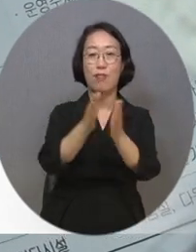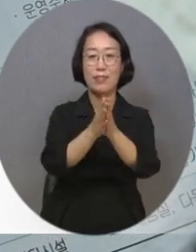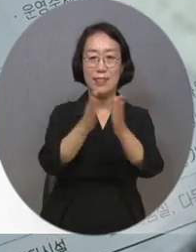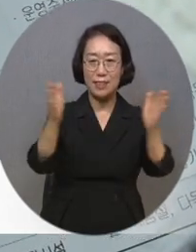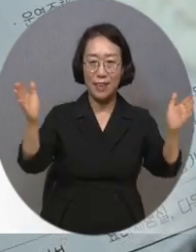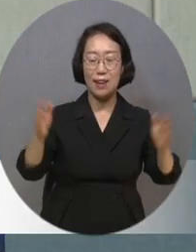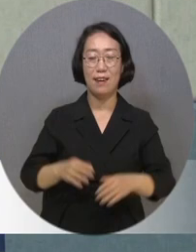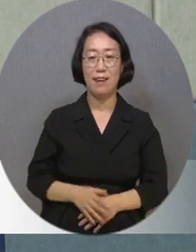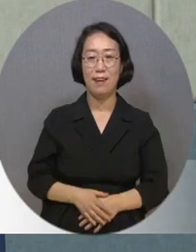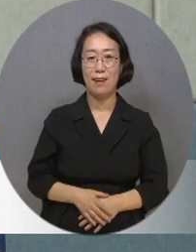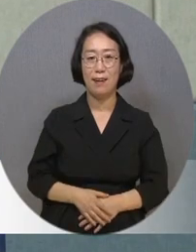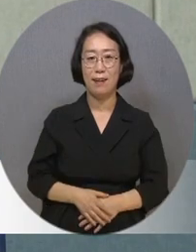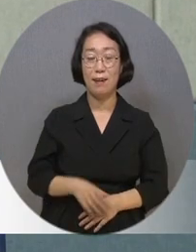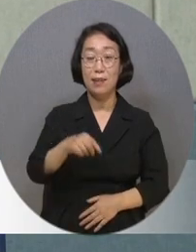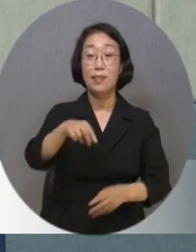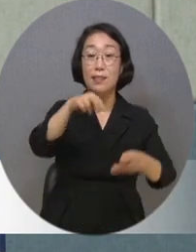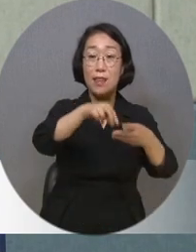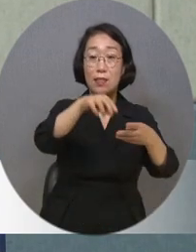아이행복센터는